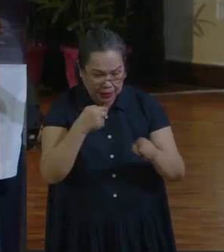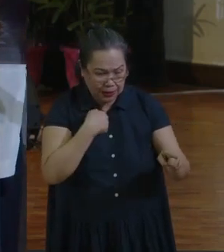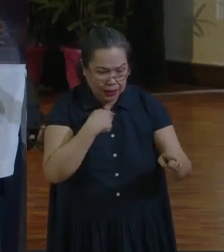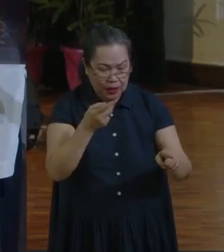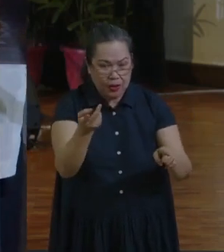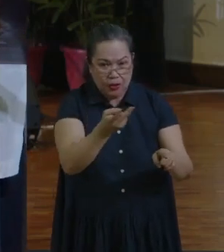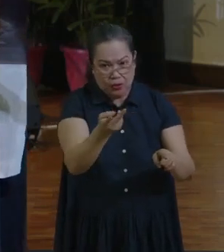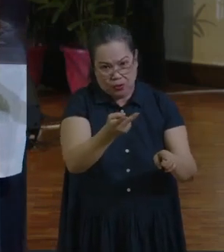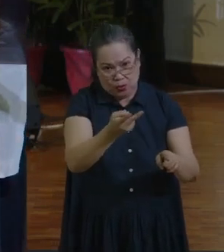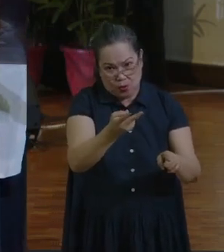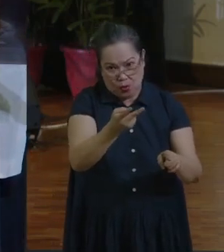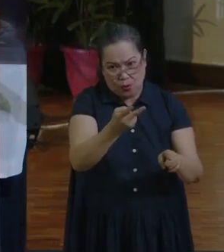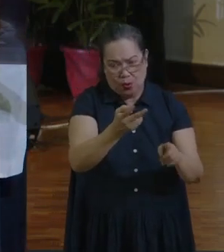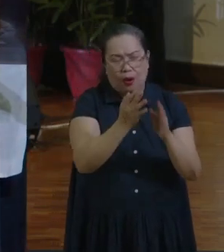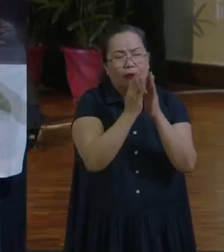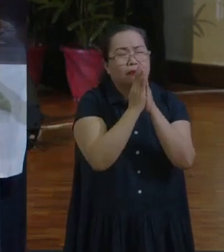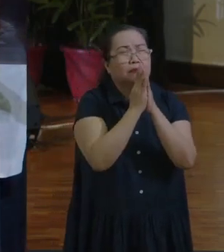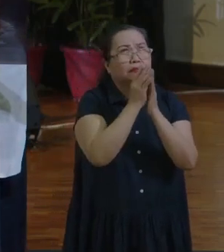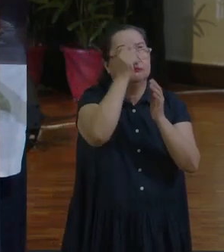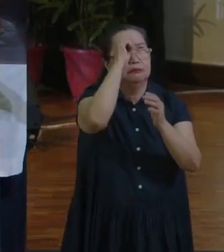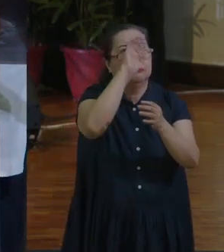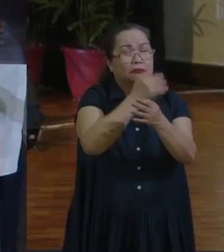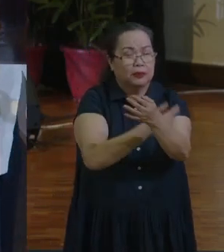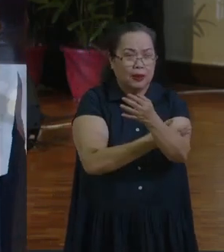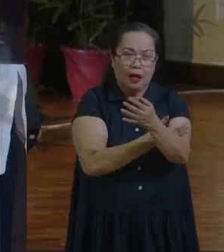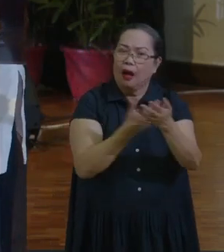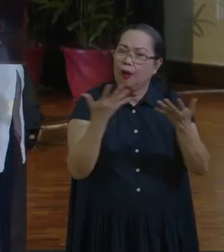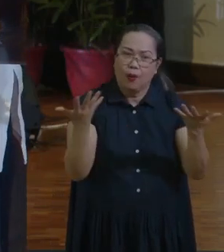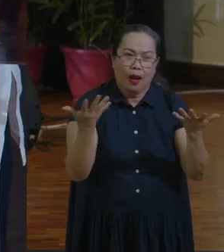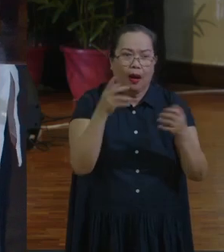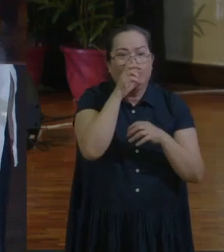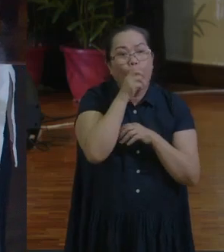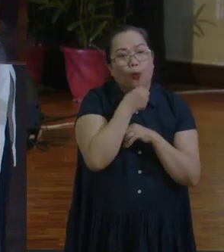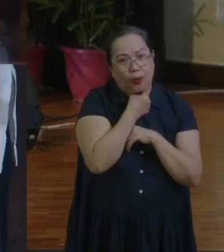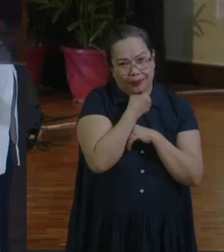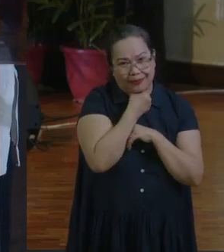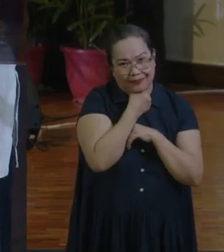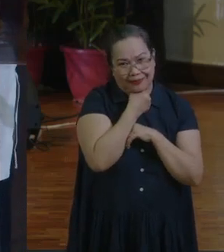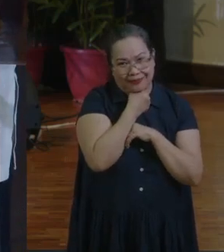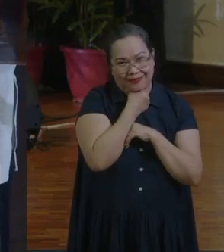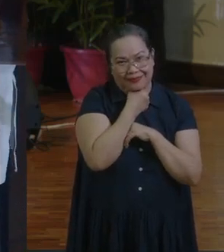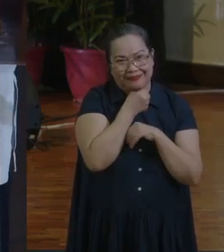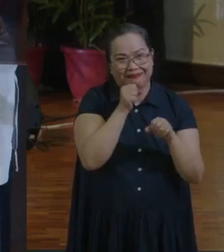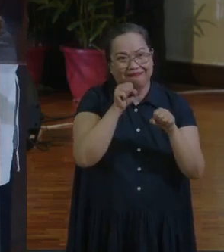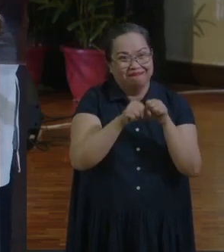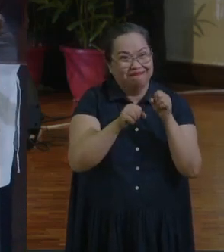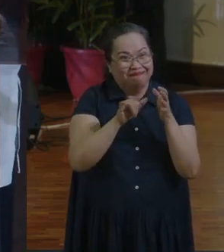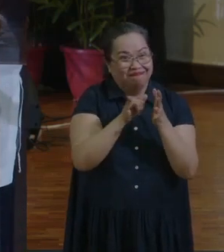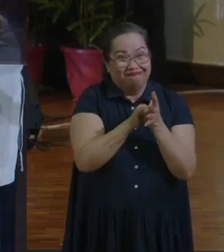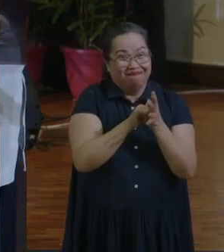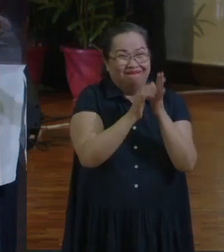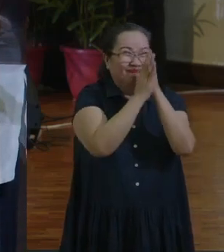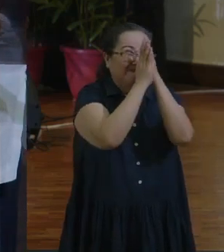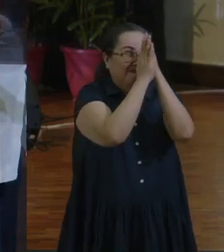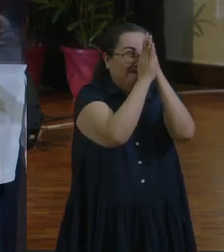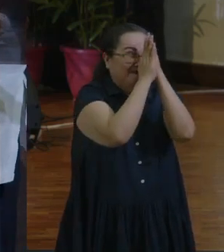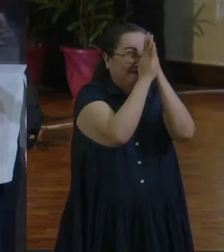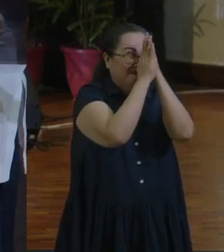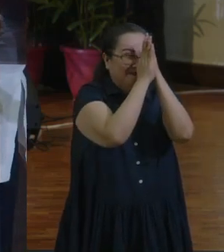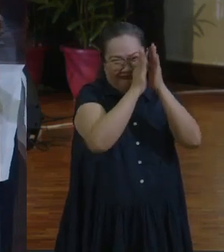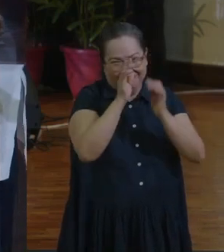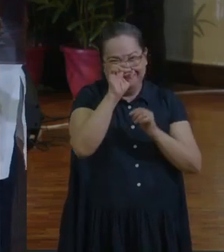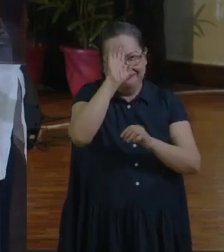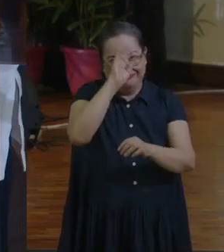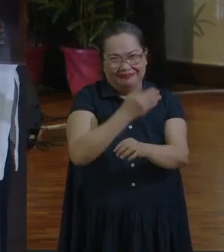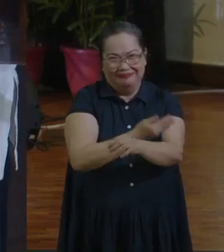silang mag-asawa. Pero matanda na sila So malamang hindi yun ang prayer niya Ang prayer niya